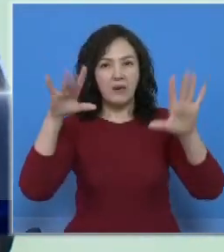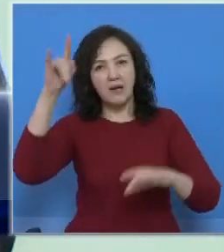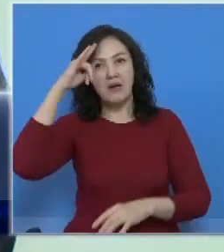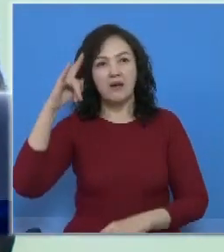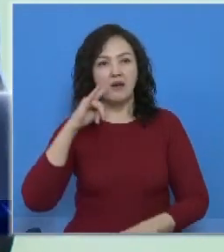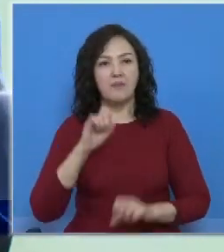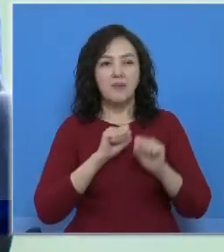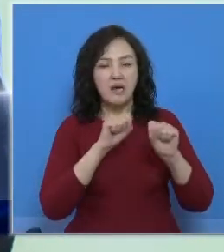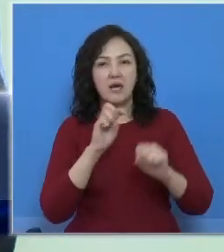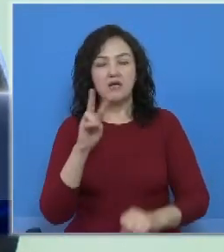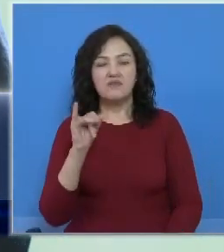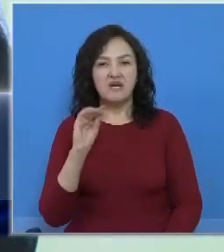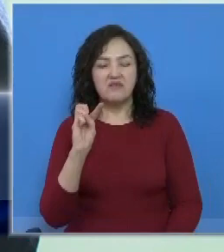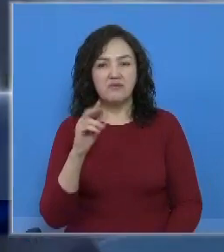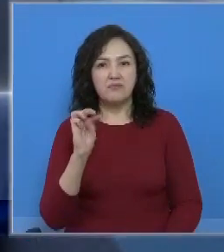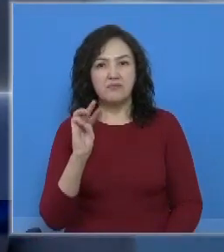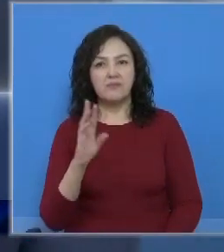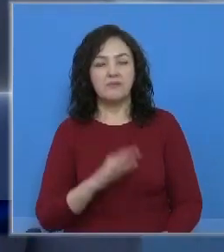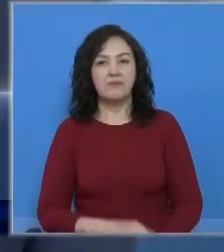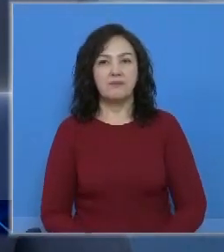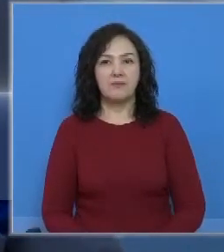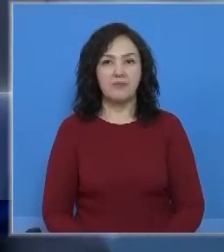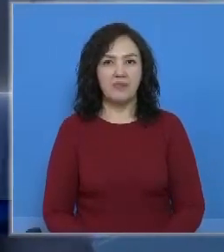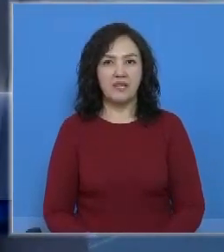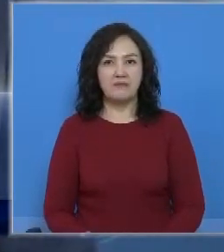Казахстан боксёром галипом джафаровым